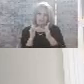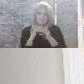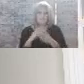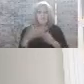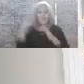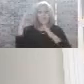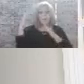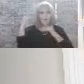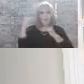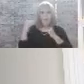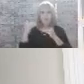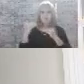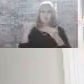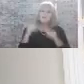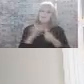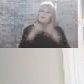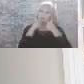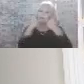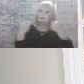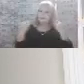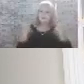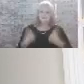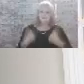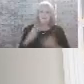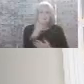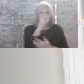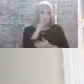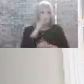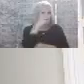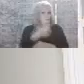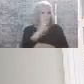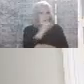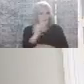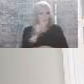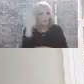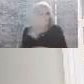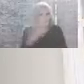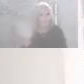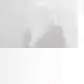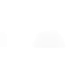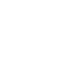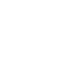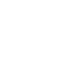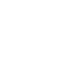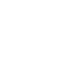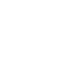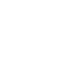Ek hoop jy het 'n great Sondag verder en ons sien jou dan volgende week. Totsiens.